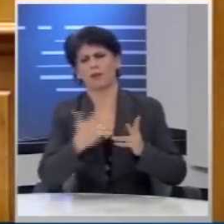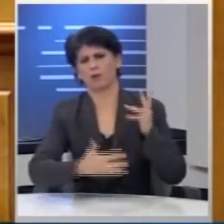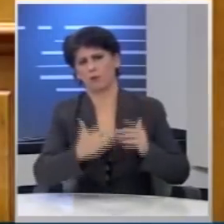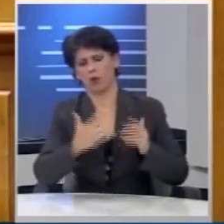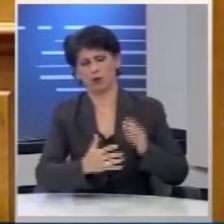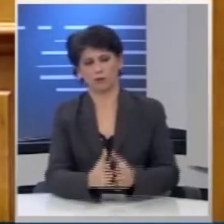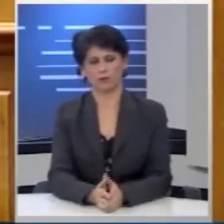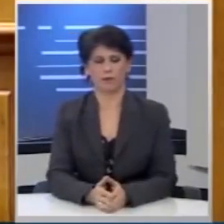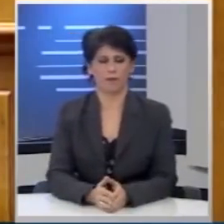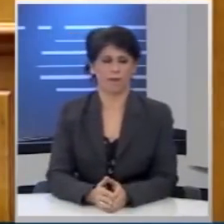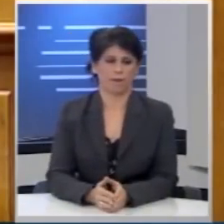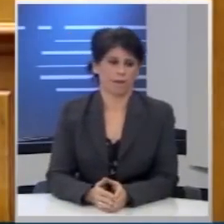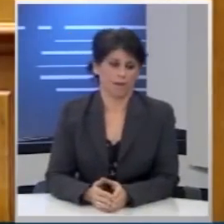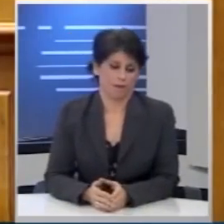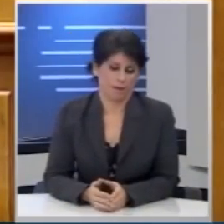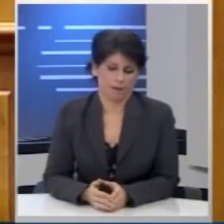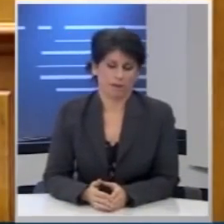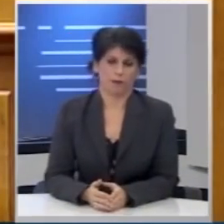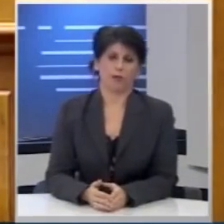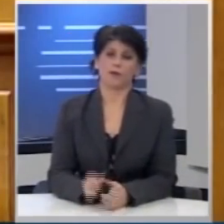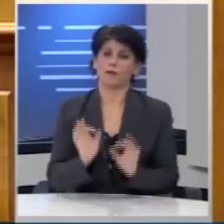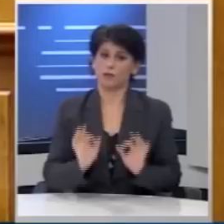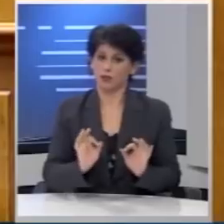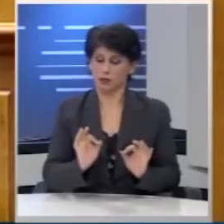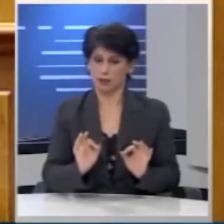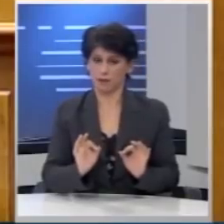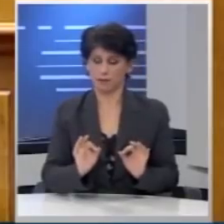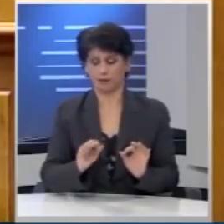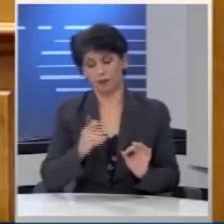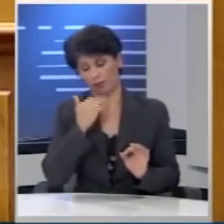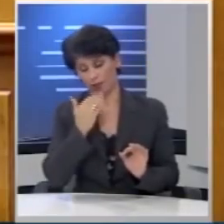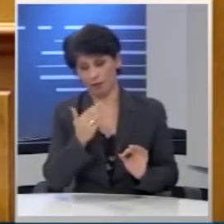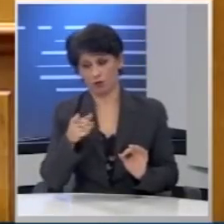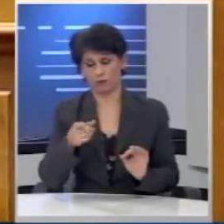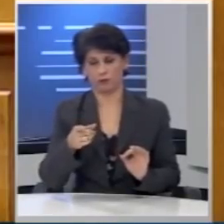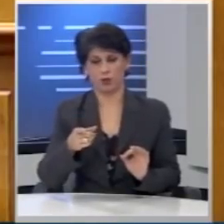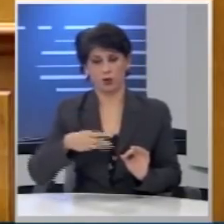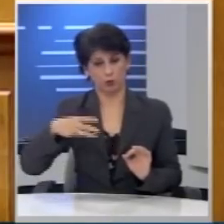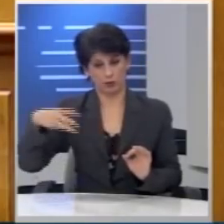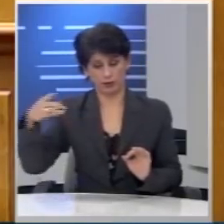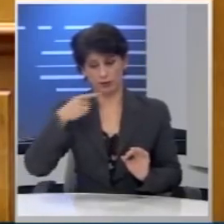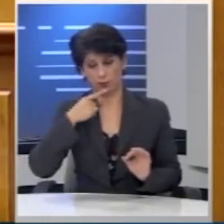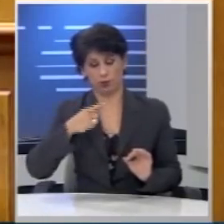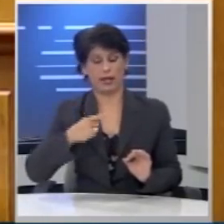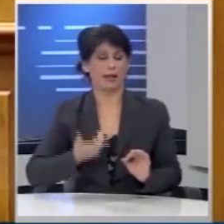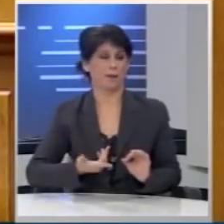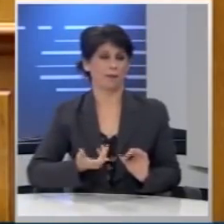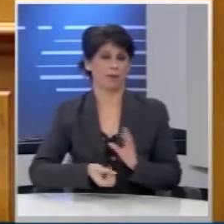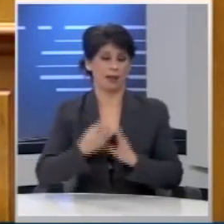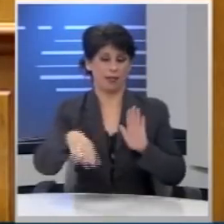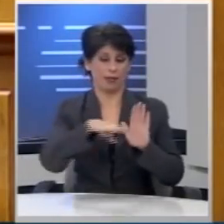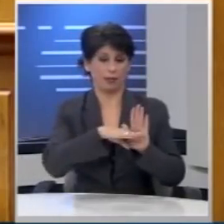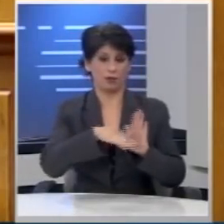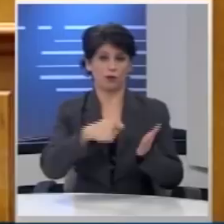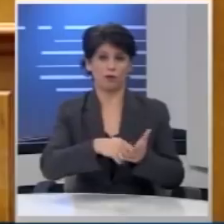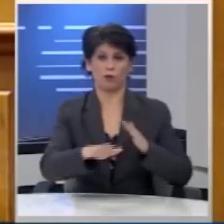προϋπολογισμού. Και δεν μπορούμε να μην σχολιάσουμε την ένσταση της αξιωματικής αντιπολίτευσης στις νέες